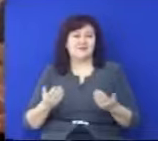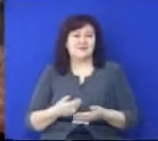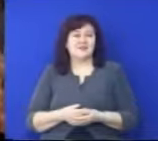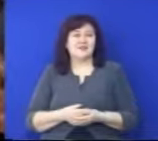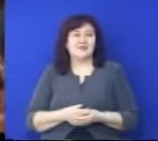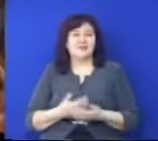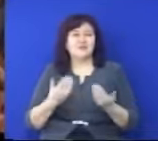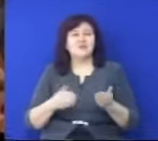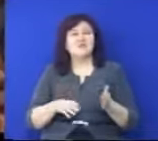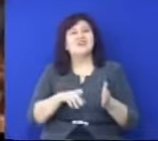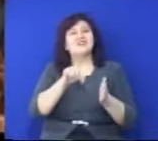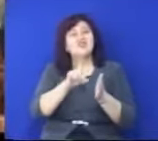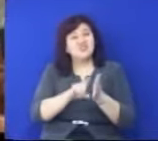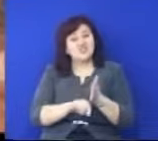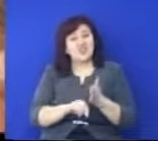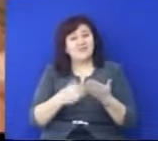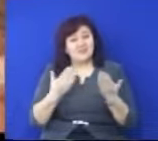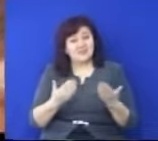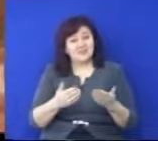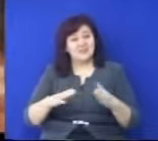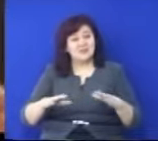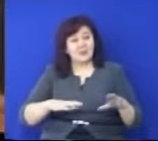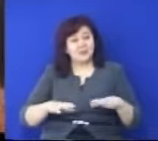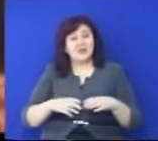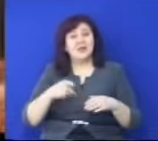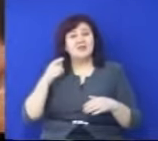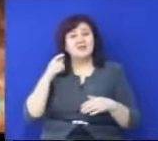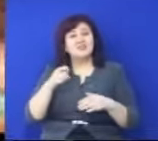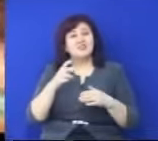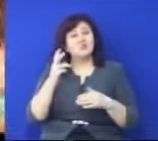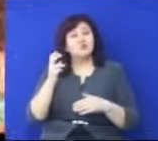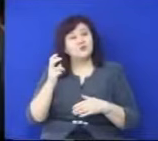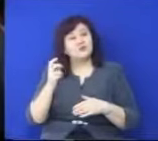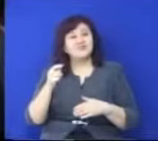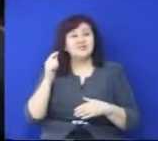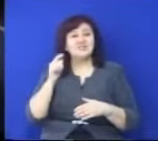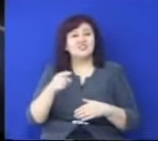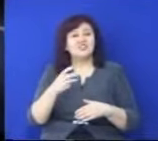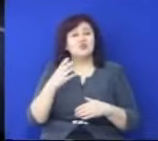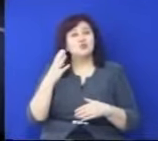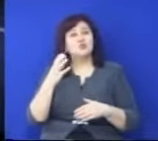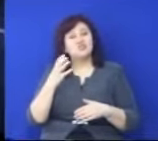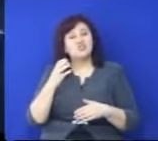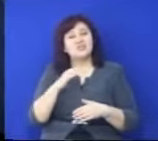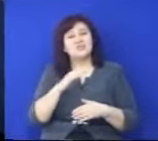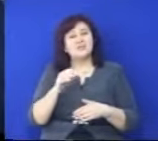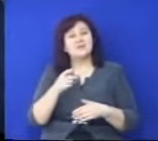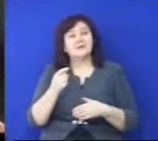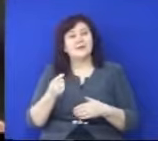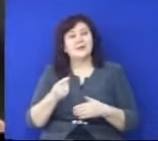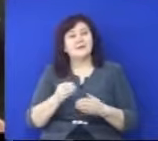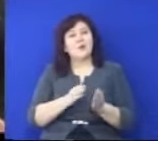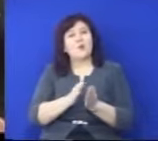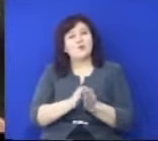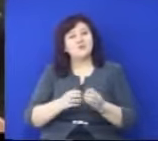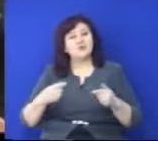нарықтағыдан әлдеқайда төмен болды. Еттің келісі 1200 бен 1400 аралығында саудаланды. Көкөністер де